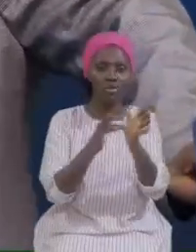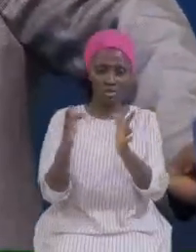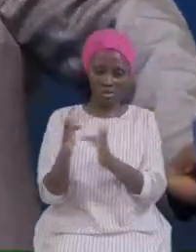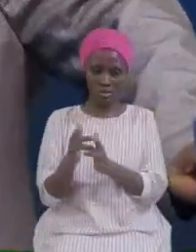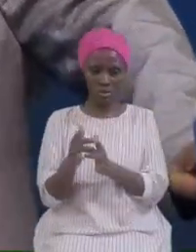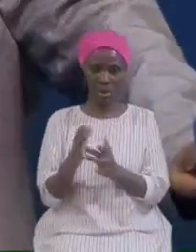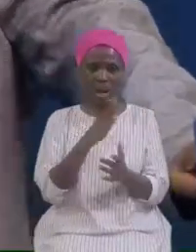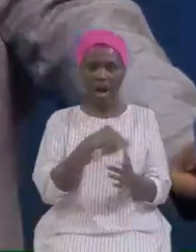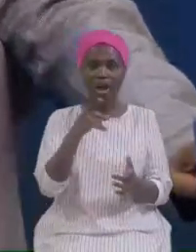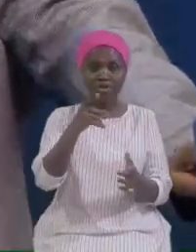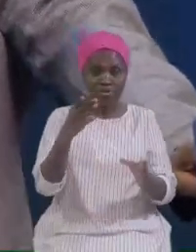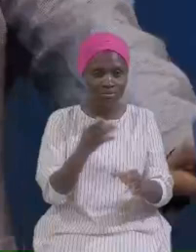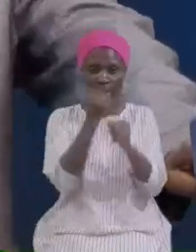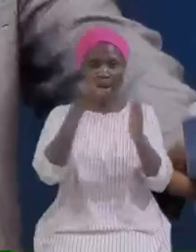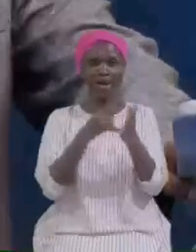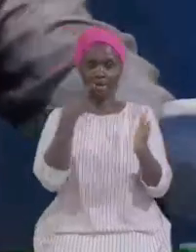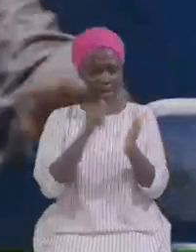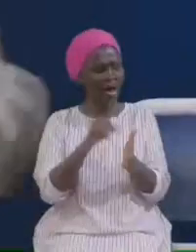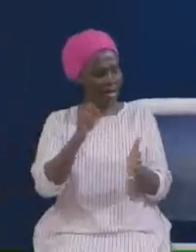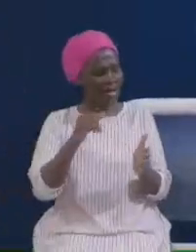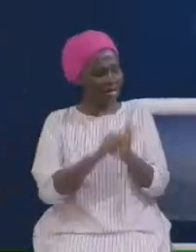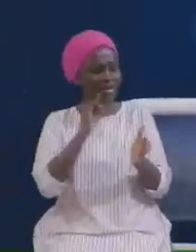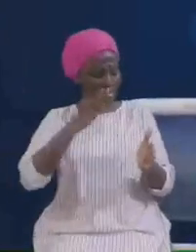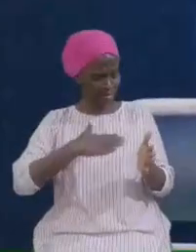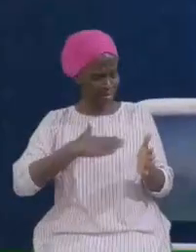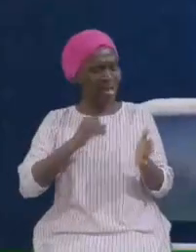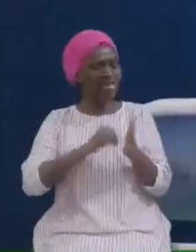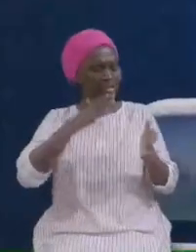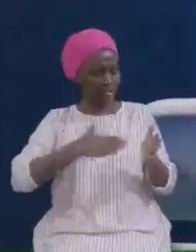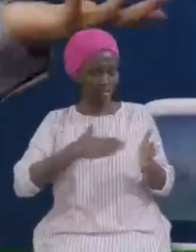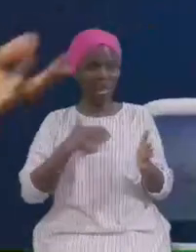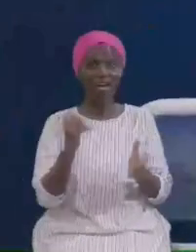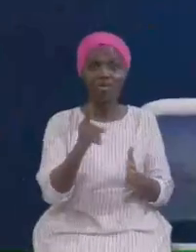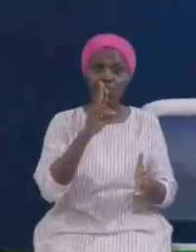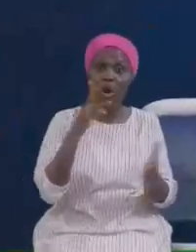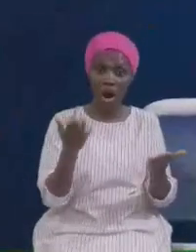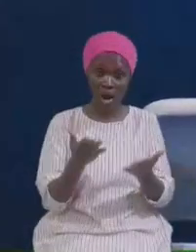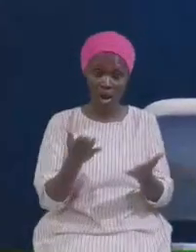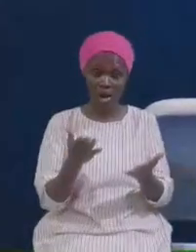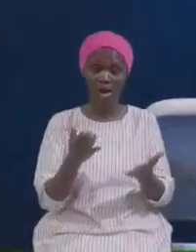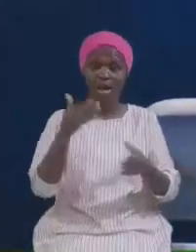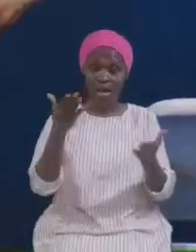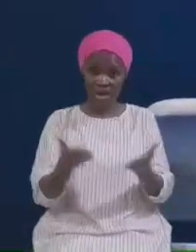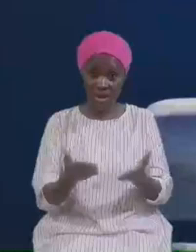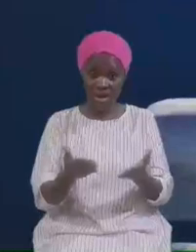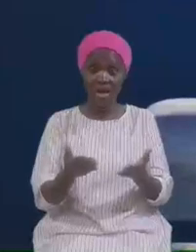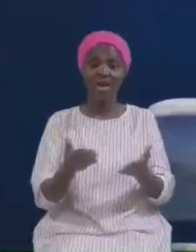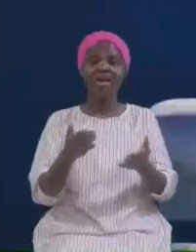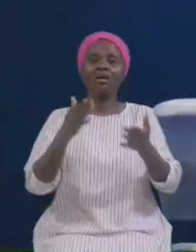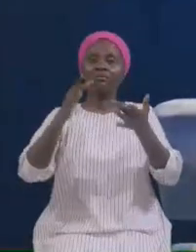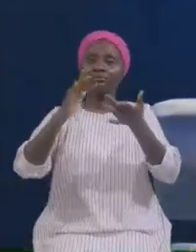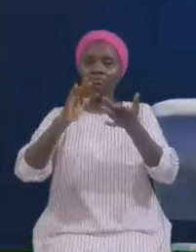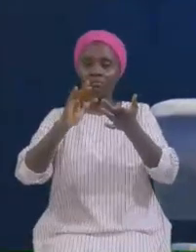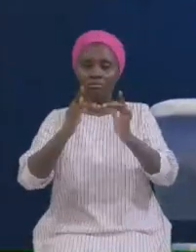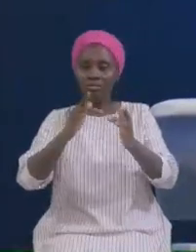ah, ça c'est pour moi, ça c'est pour moi, ça c'est pour moi, partout où tu es, en ce pays, dans n'importe quel autre pays, en Afrique et